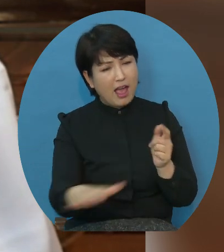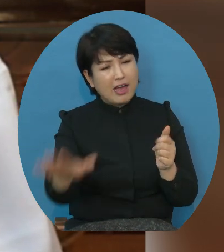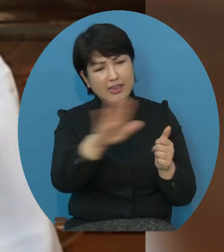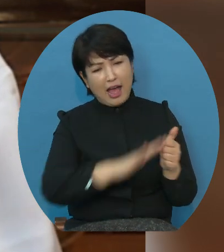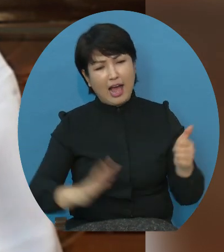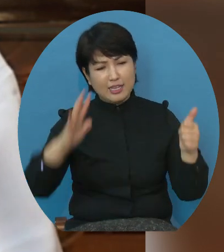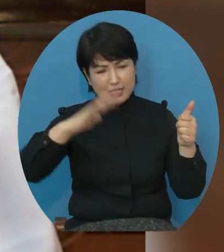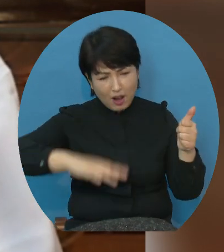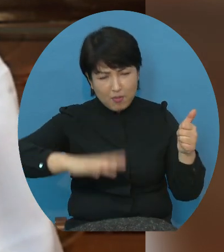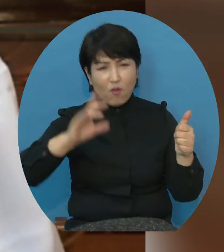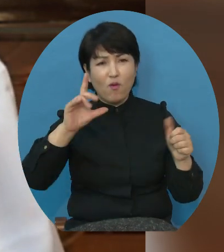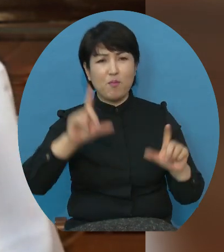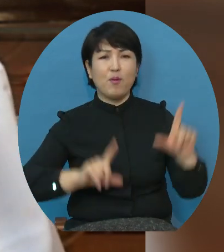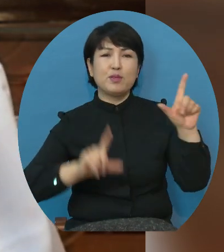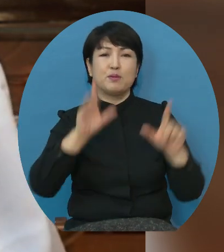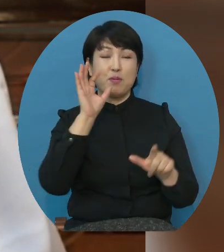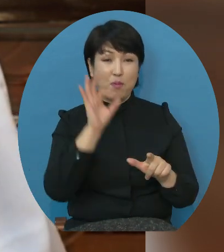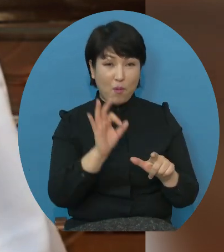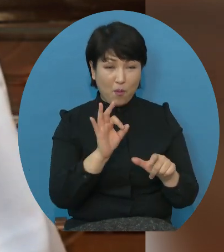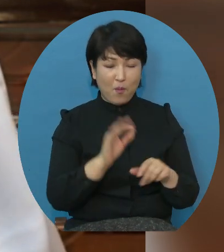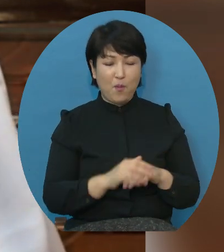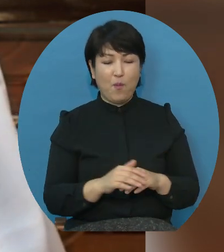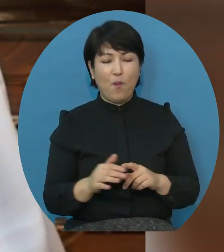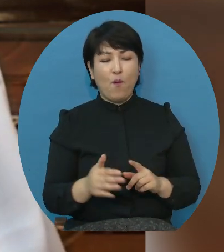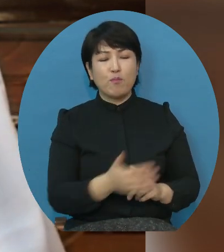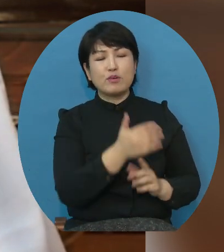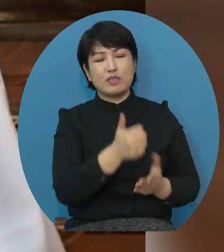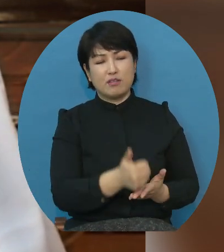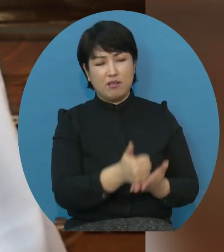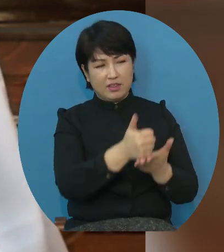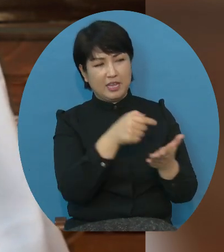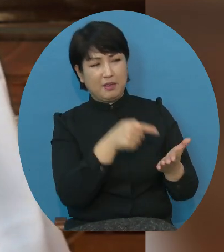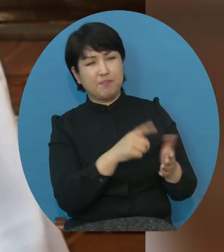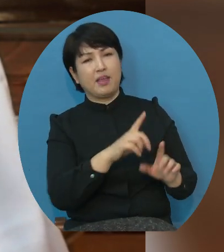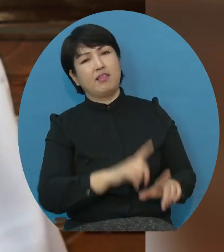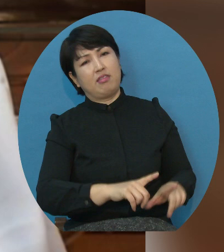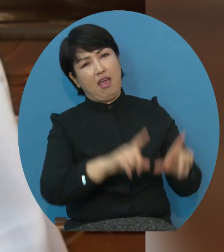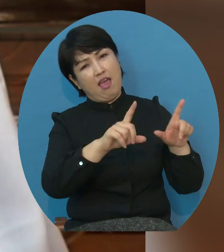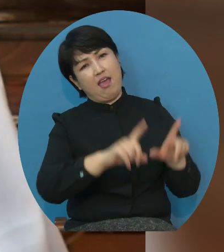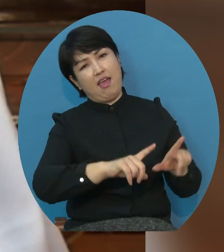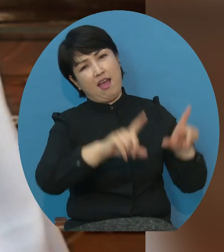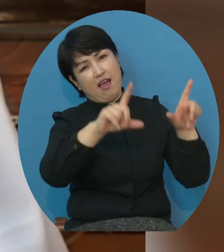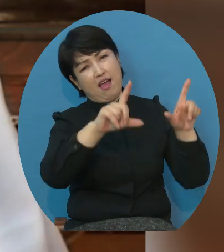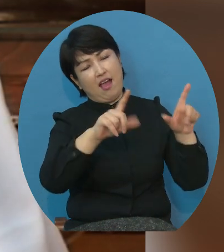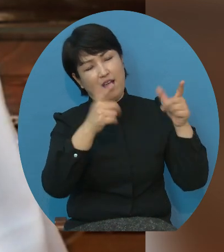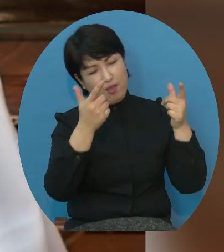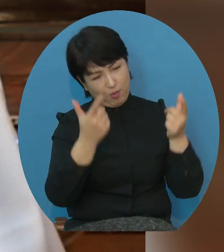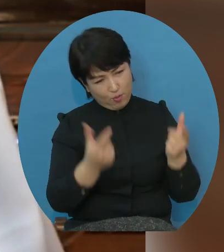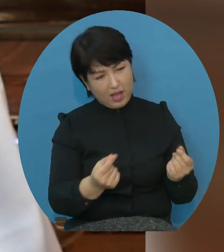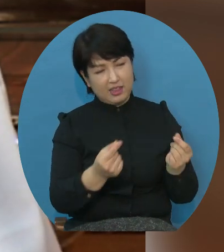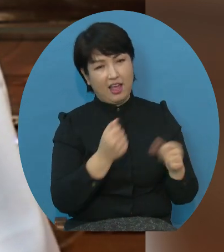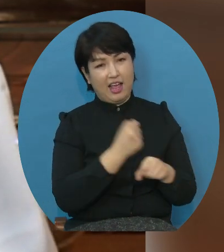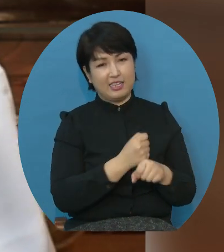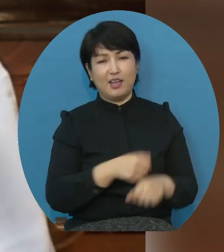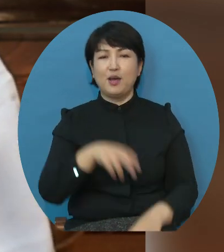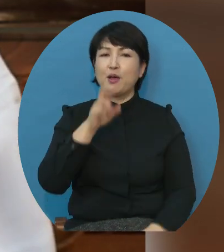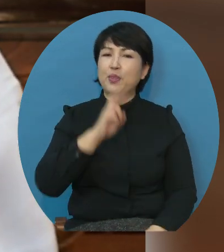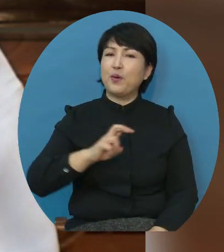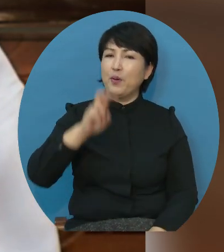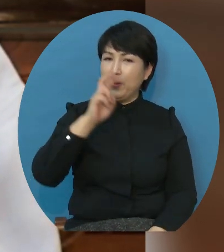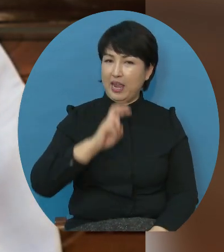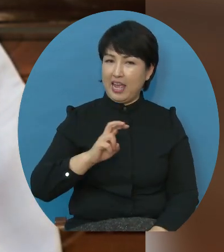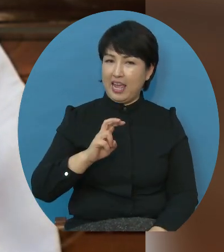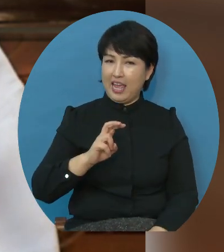철 복하는 그런 모습을 보면서 부처님을 태양의 비유해서 이렇게 노래를